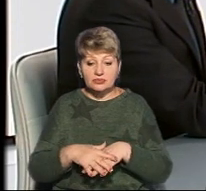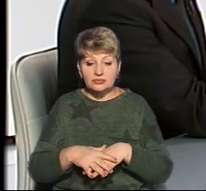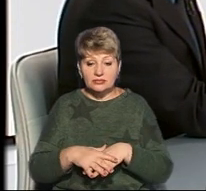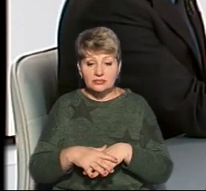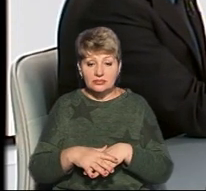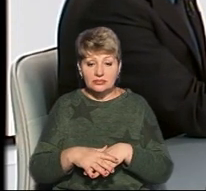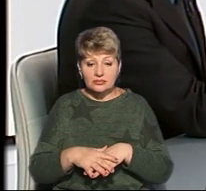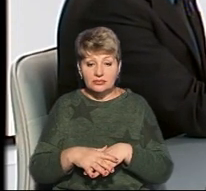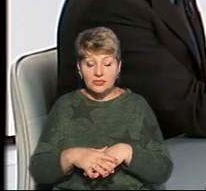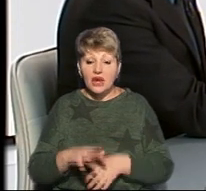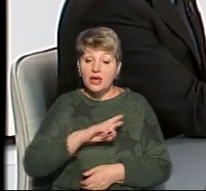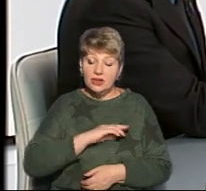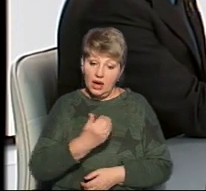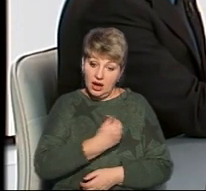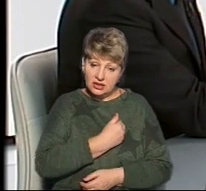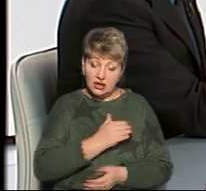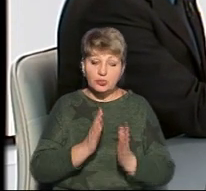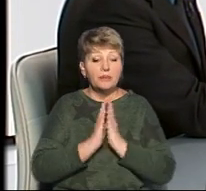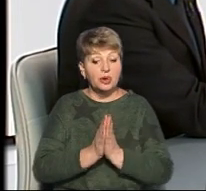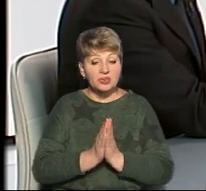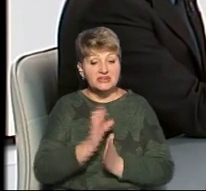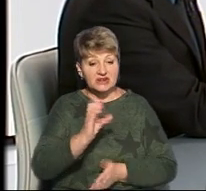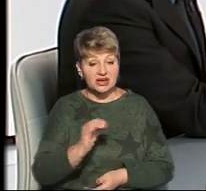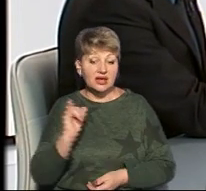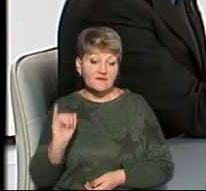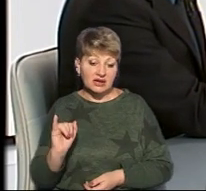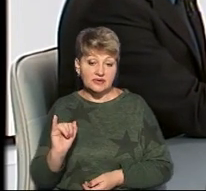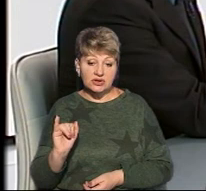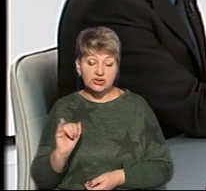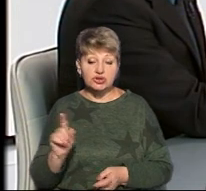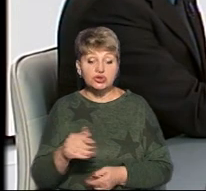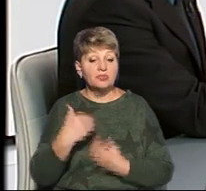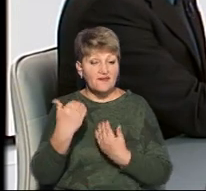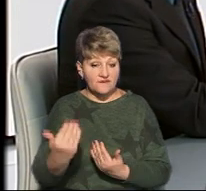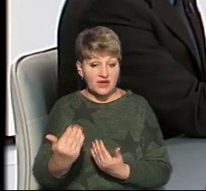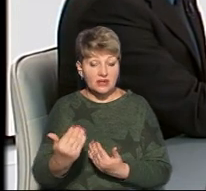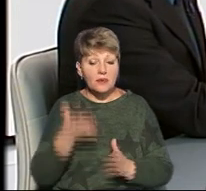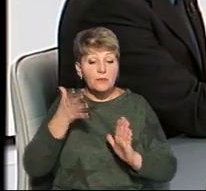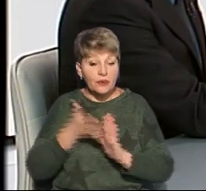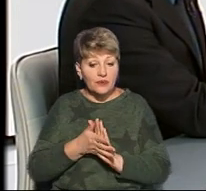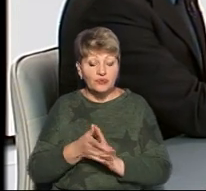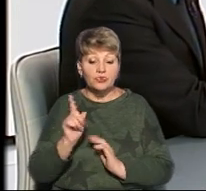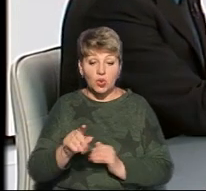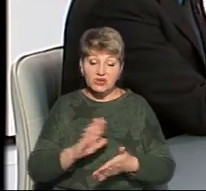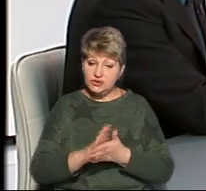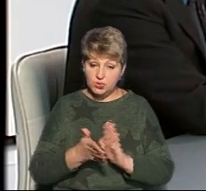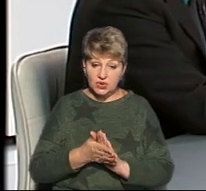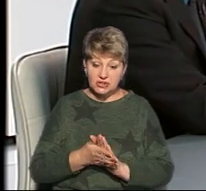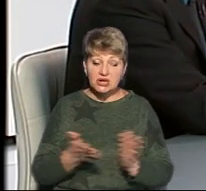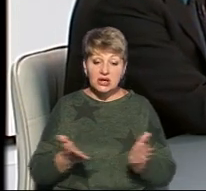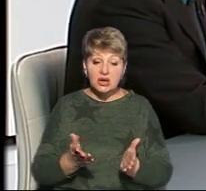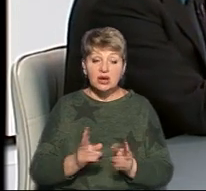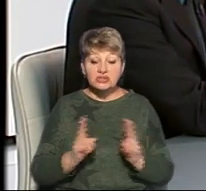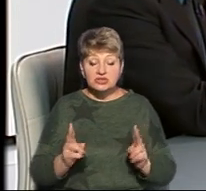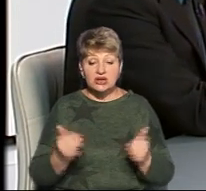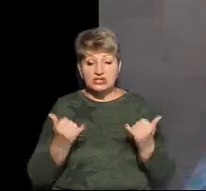би попросити Сергія Івановича все-таки, щоб він проникся тим, тої ситуації, що ті, хто